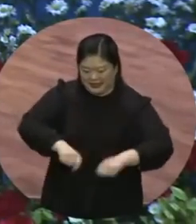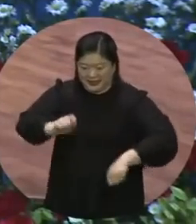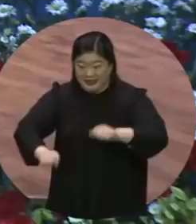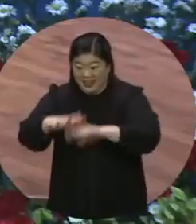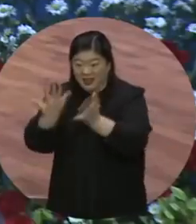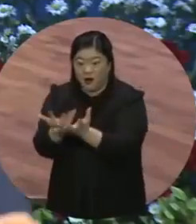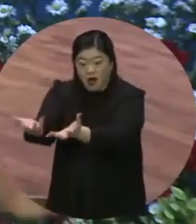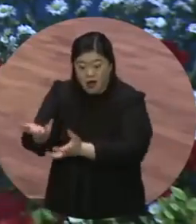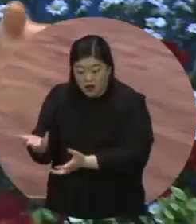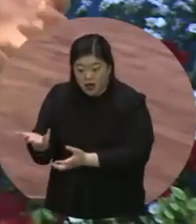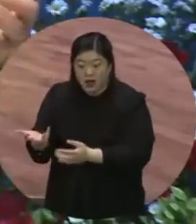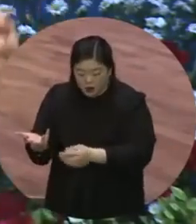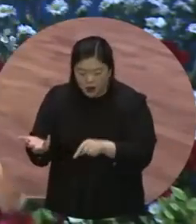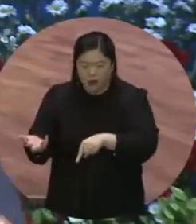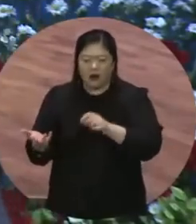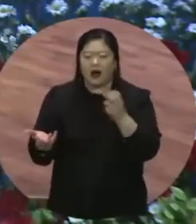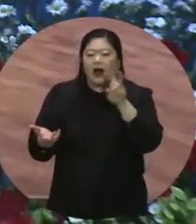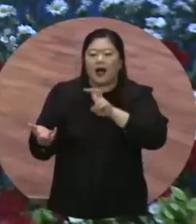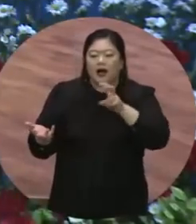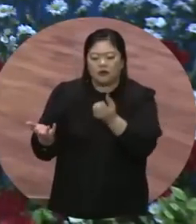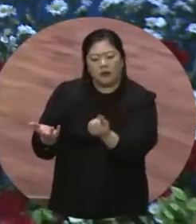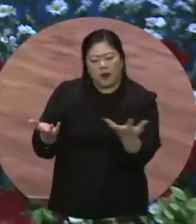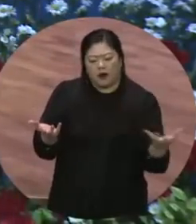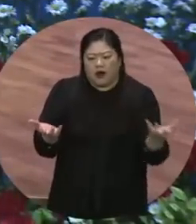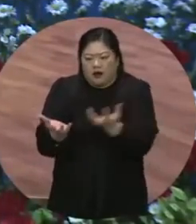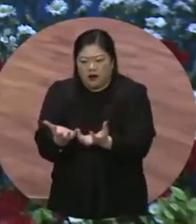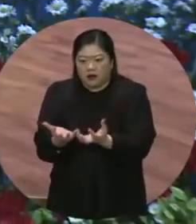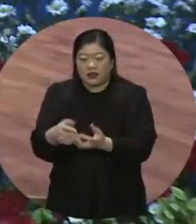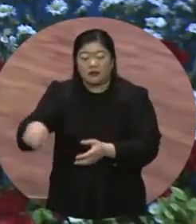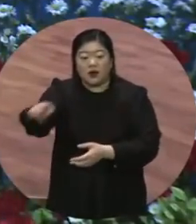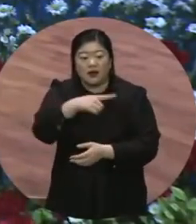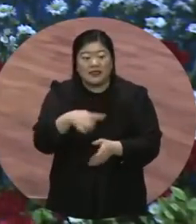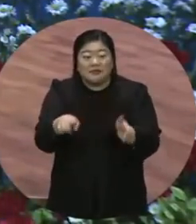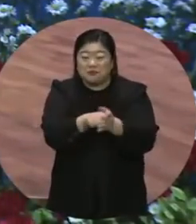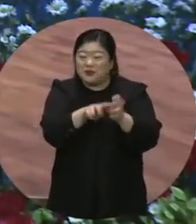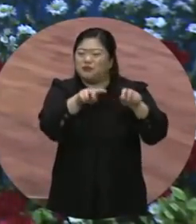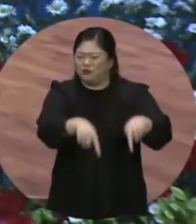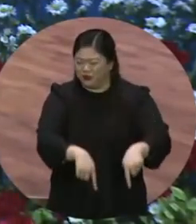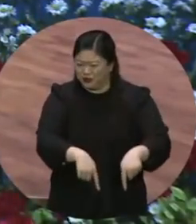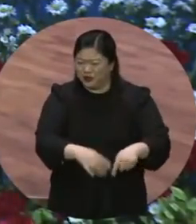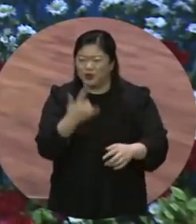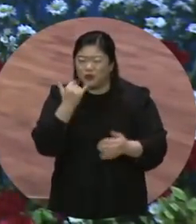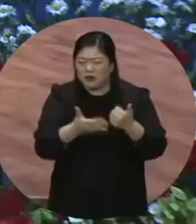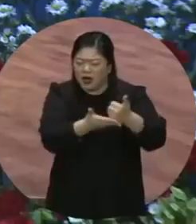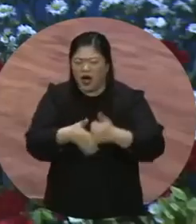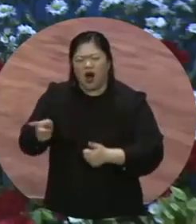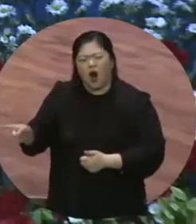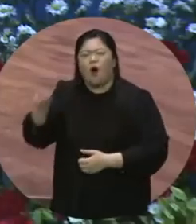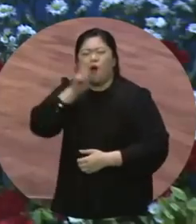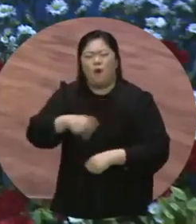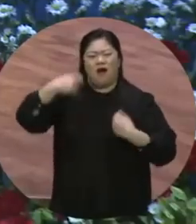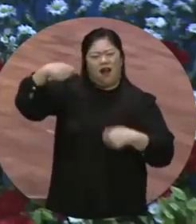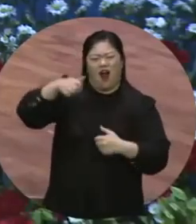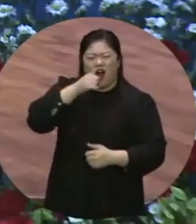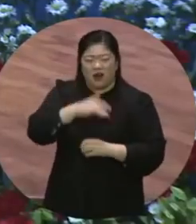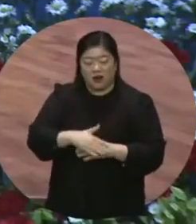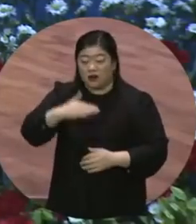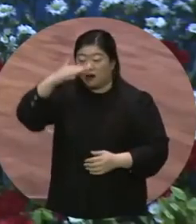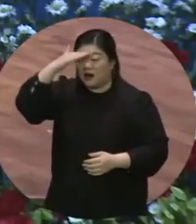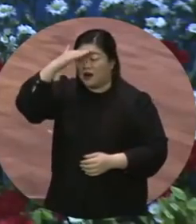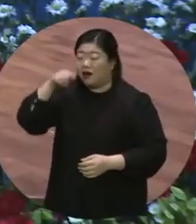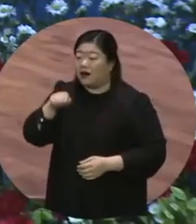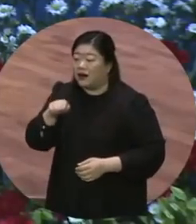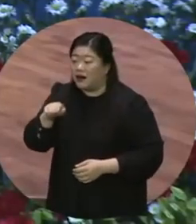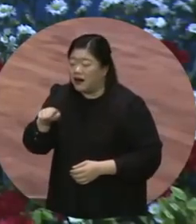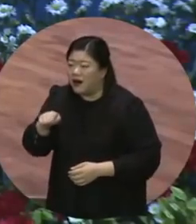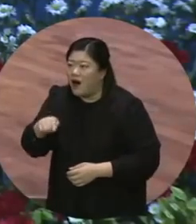출연하기 때문에 어르신들이 볼 때는요, 불신자부터 최고 선물이에요. 그리고 제가 이번 기회를 활용해서 그때